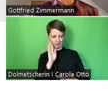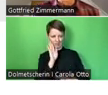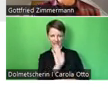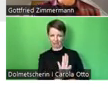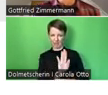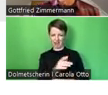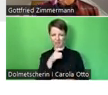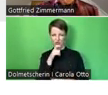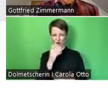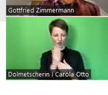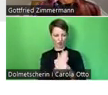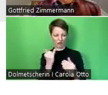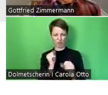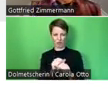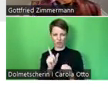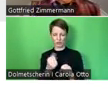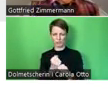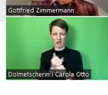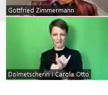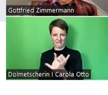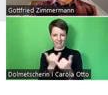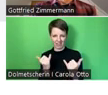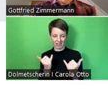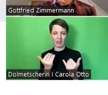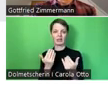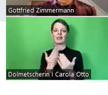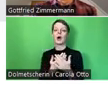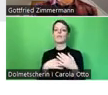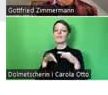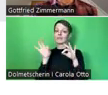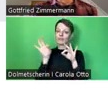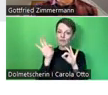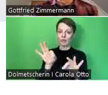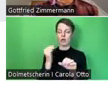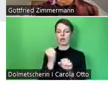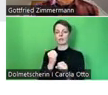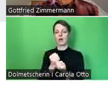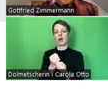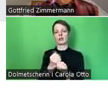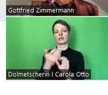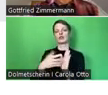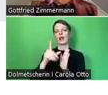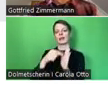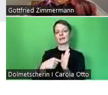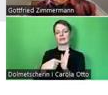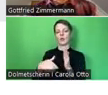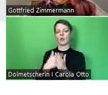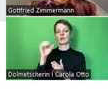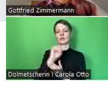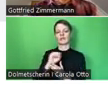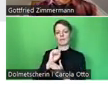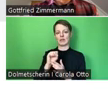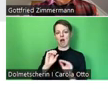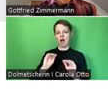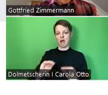anzuwenden. Deswegen haben wir diese erweiterte Checkliste gemacht und deswegen auch dieses Webinar, damit Sie den